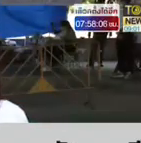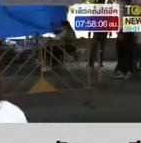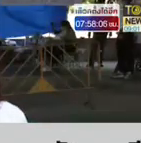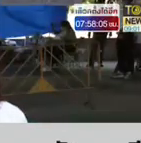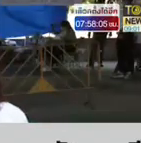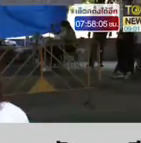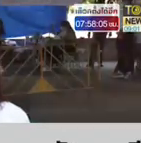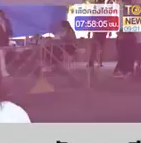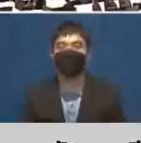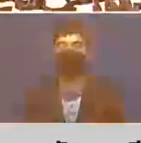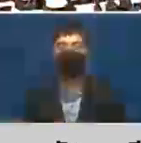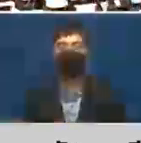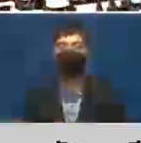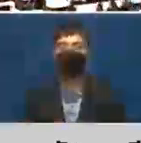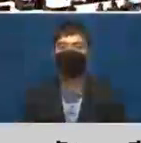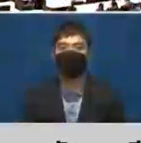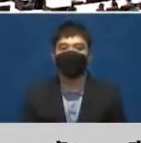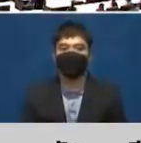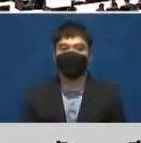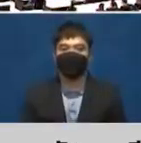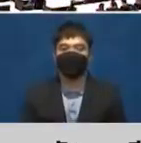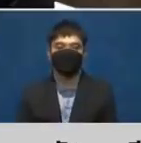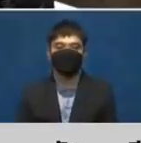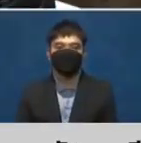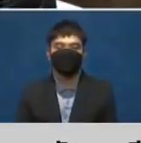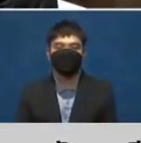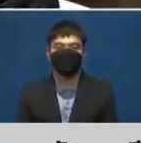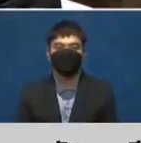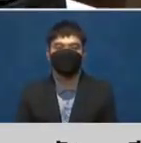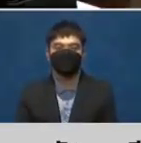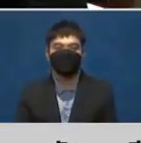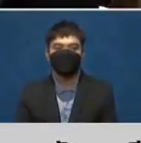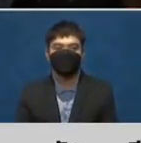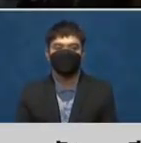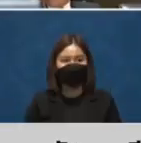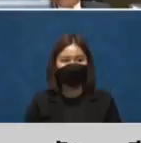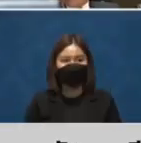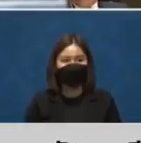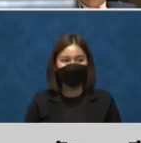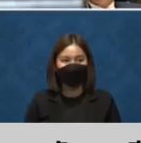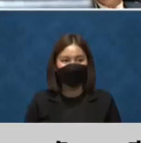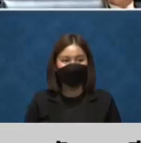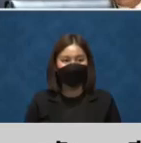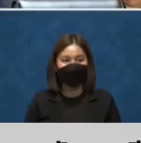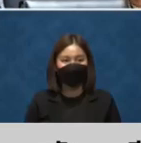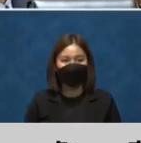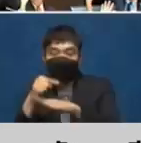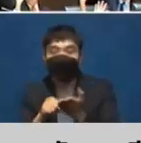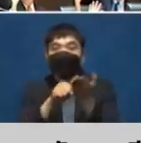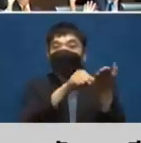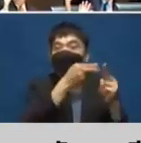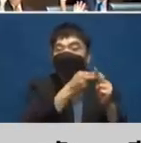ติดทุกความเคลื่อนไหวถ่ายทอดสดการประชุมรัฐสภาสสสวลงคะแนนเลือกนายกรัฐมนตรีคน